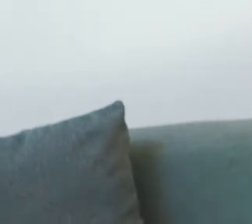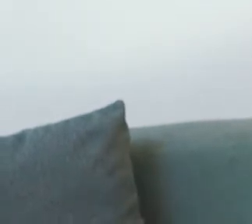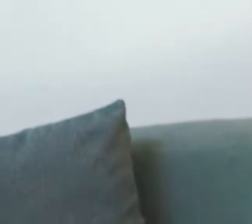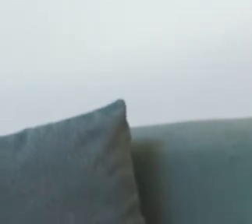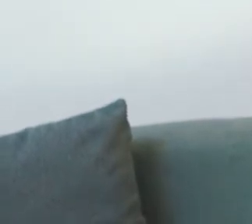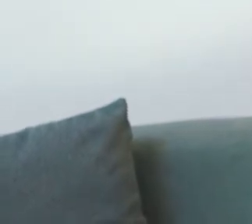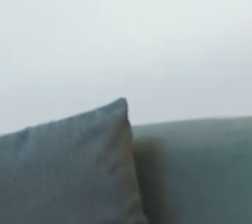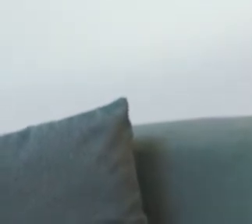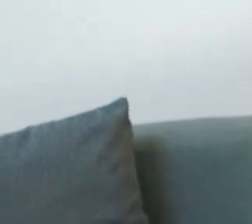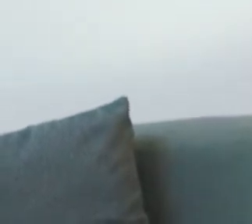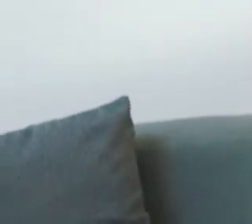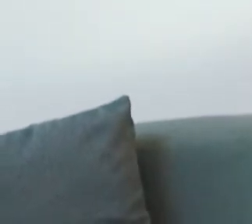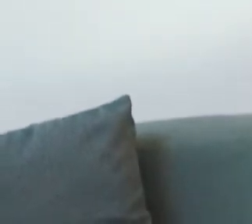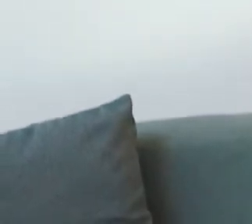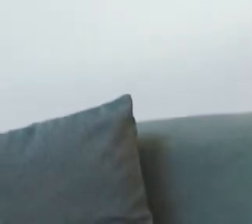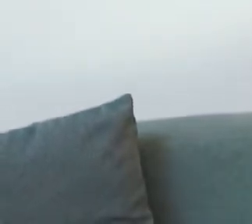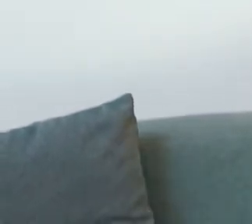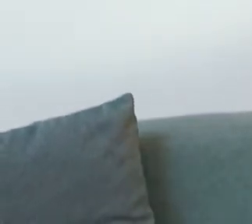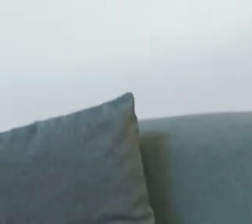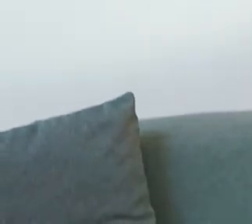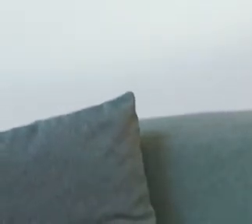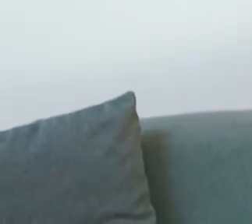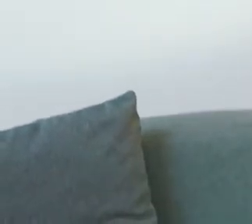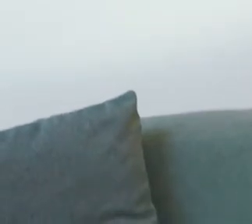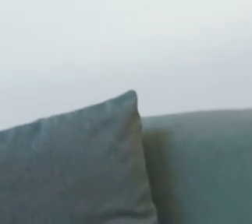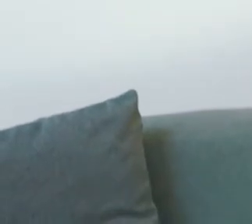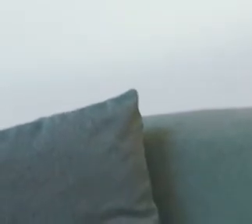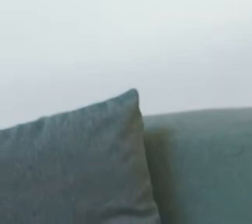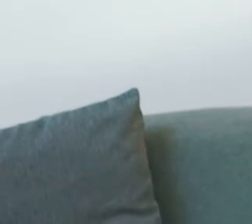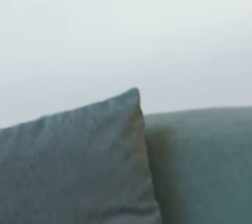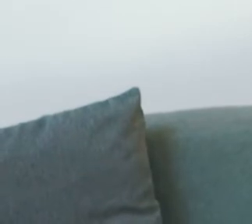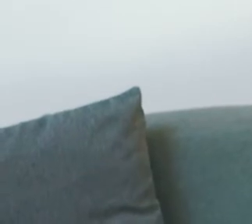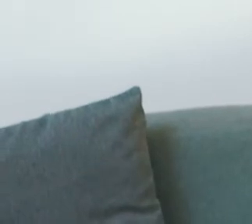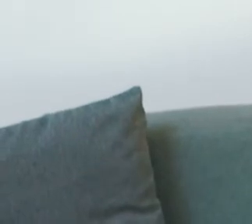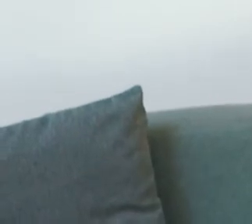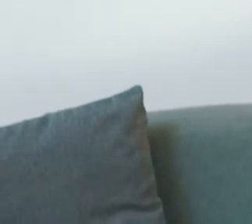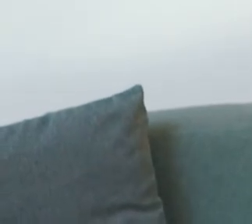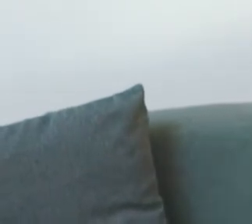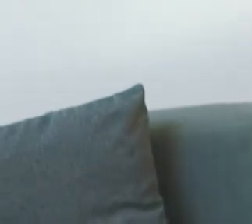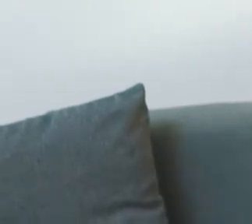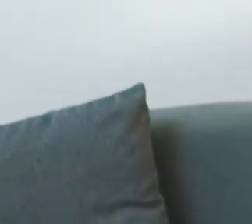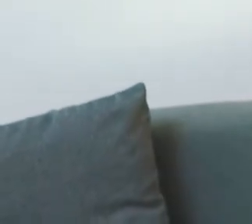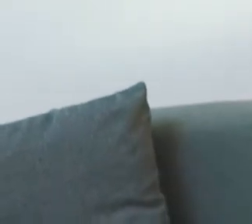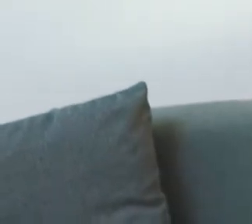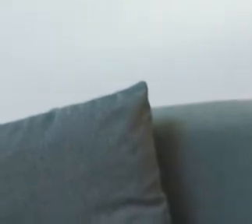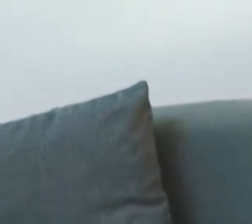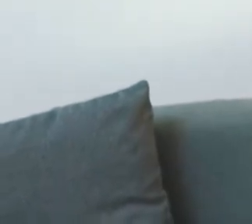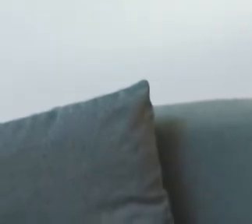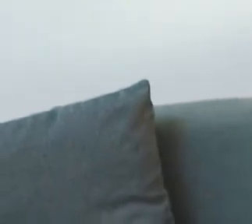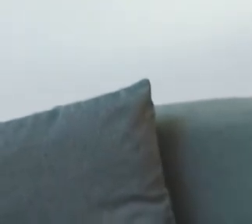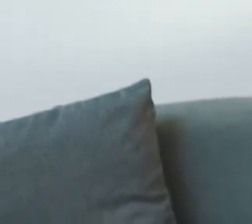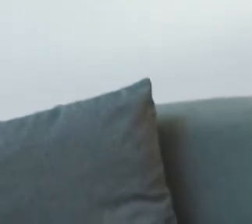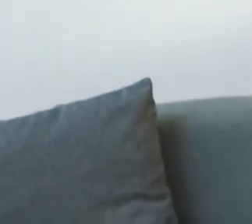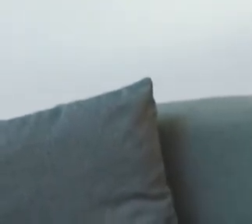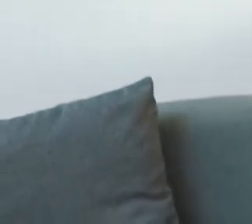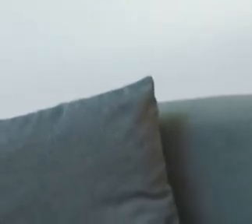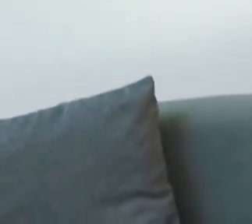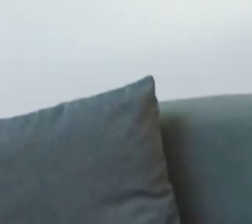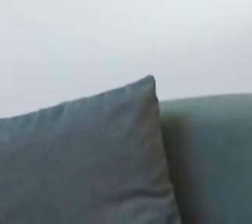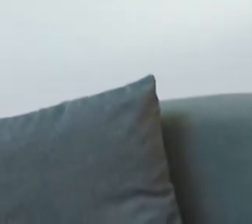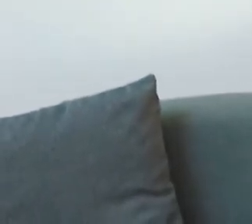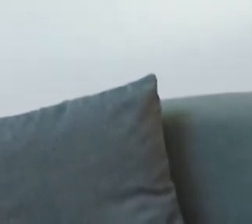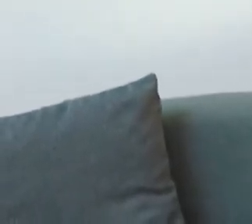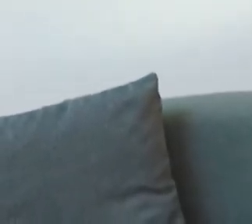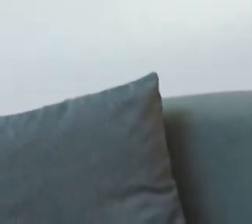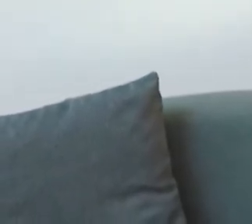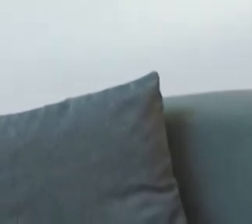tu connais le cœur de chaque enfant qui prie maintenant avec moi. Tu connais la situation de